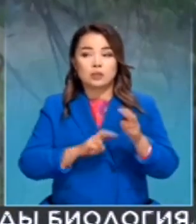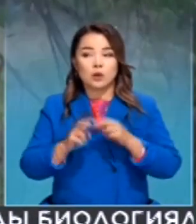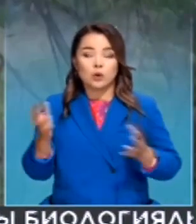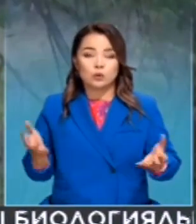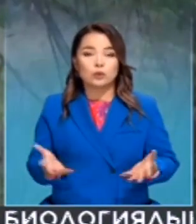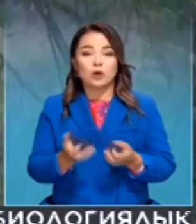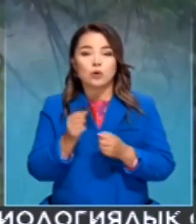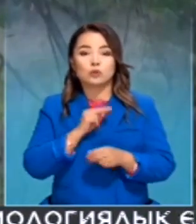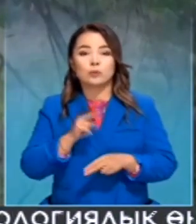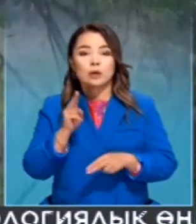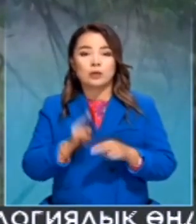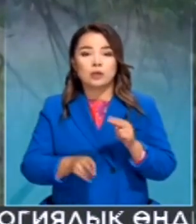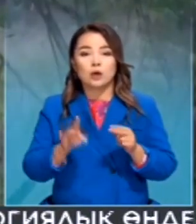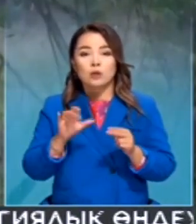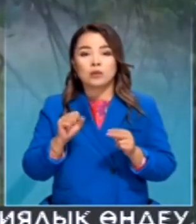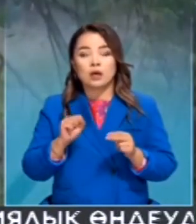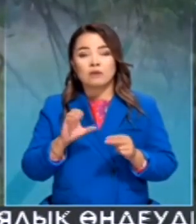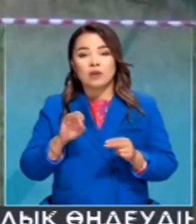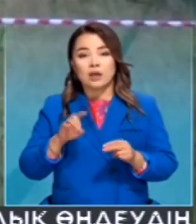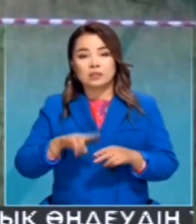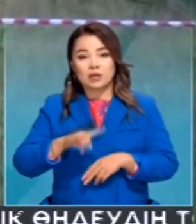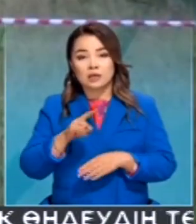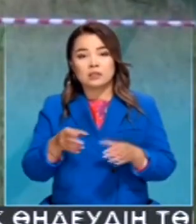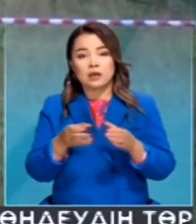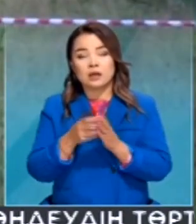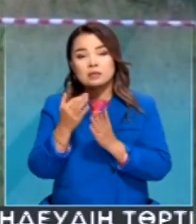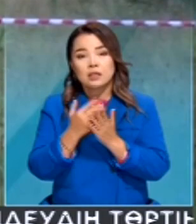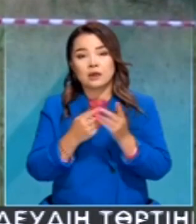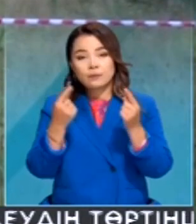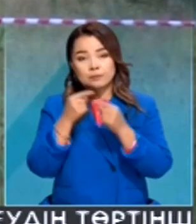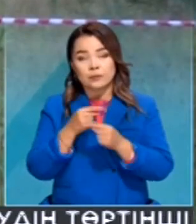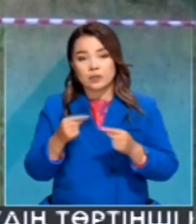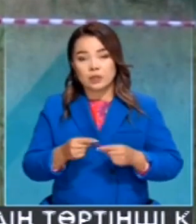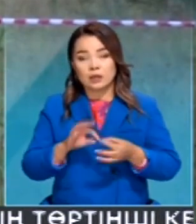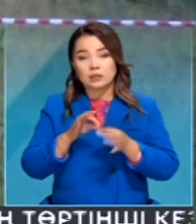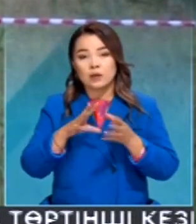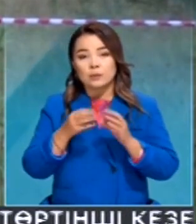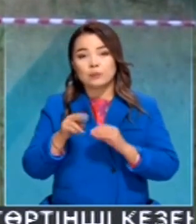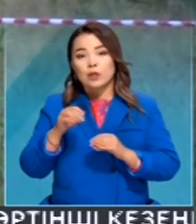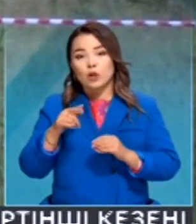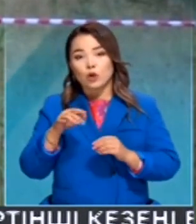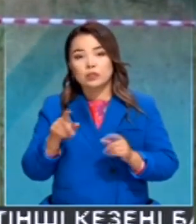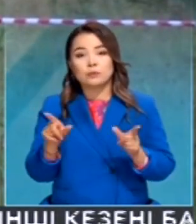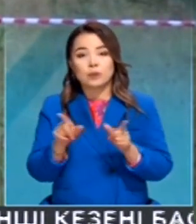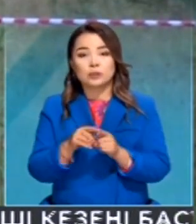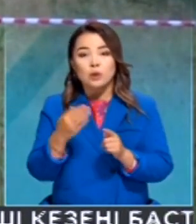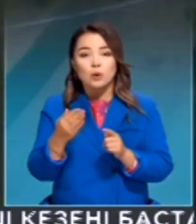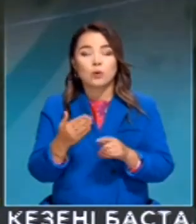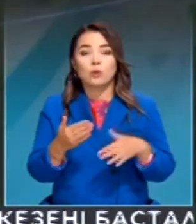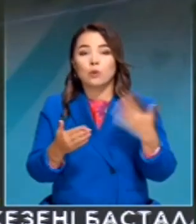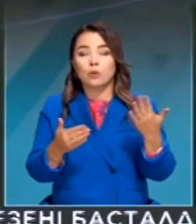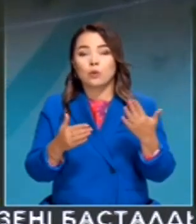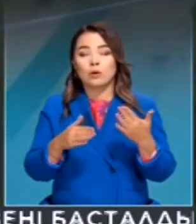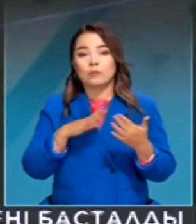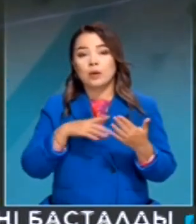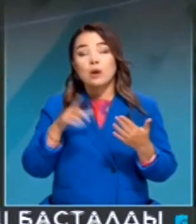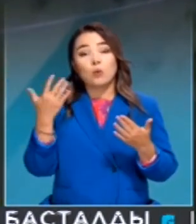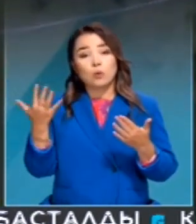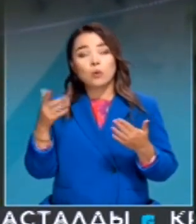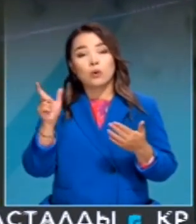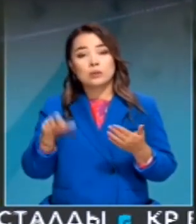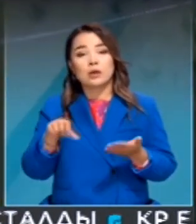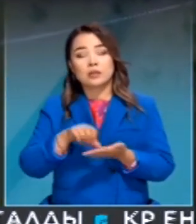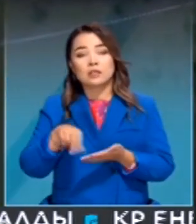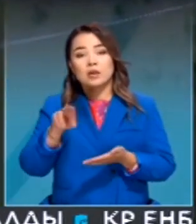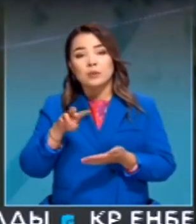құтқару жұмыстары аяқталды. Росавиация таратқан тізімге сәйкес ұшақ бортында Пригожинмен бірге оның оң қолы Дмитрий Уткин мен